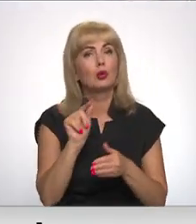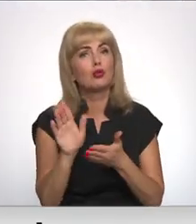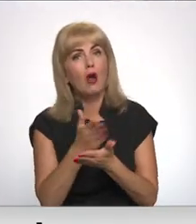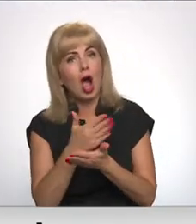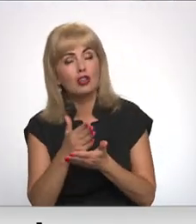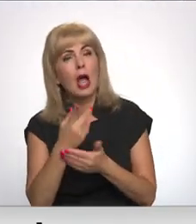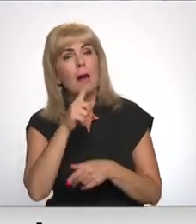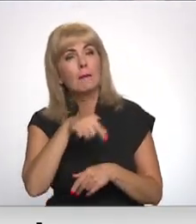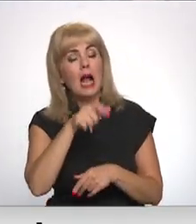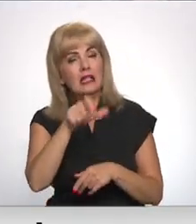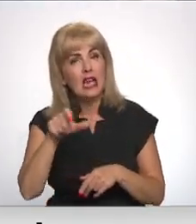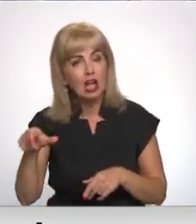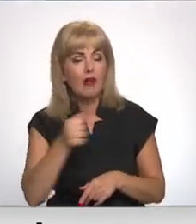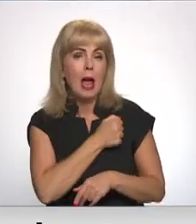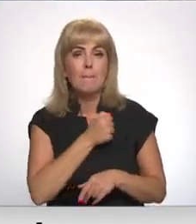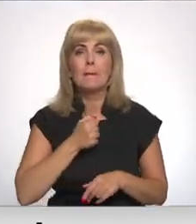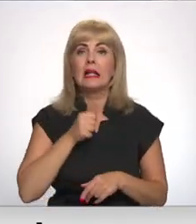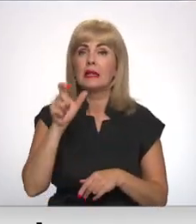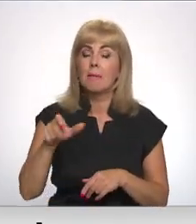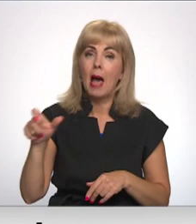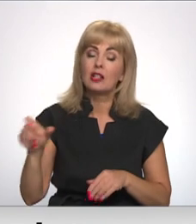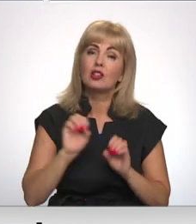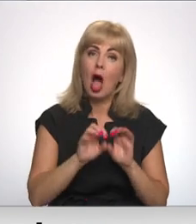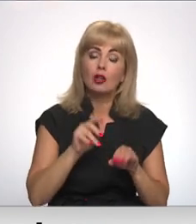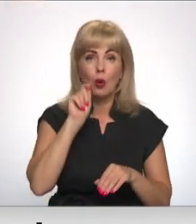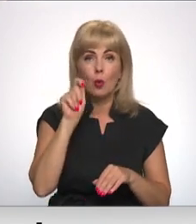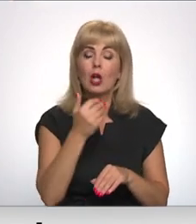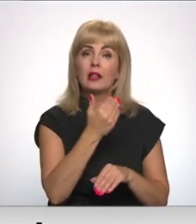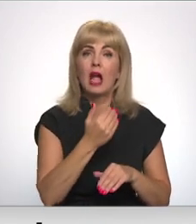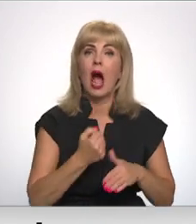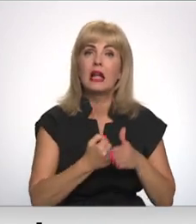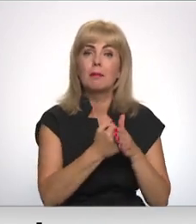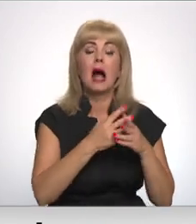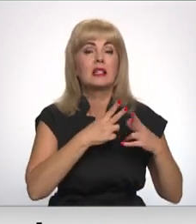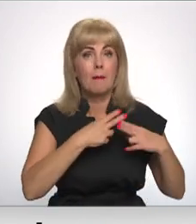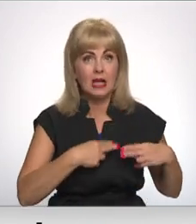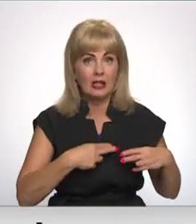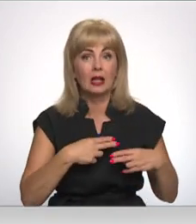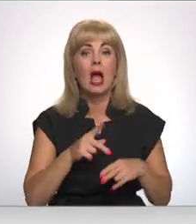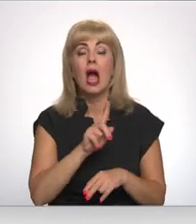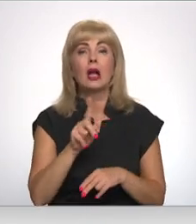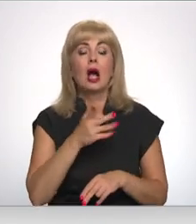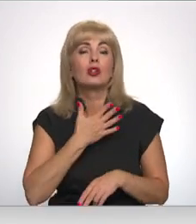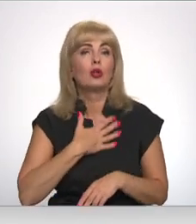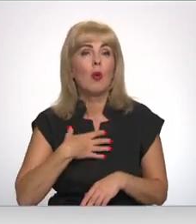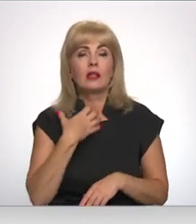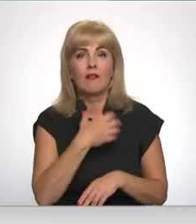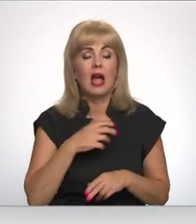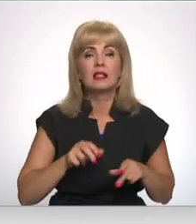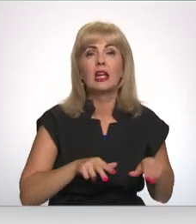pieprasa civiliedzīvotāji, ko militāra personas, norāda Ukrainas atbalsta biedrība. Tas, kas ir ļoti vajadzīgs,